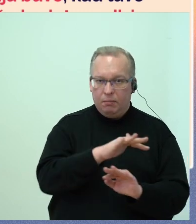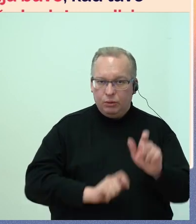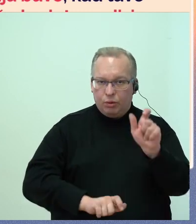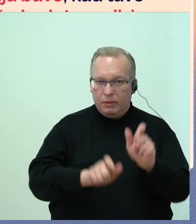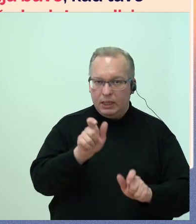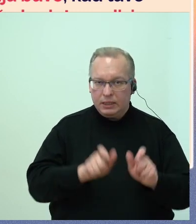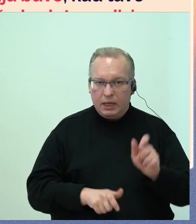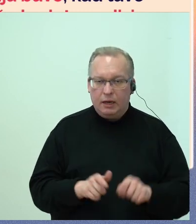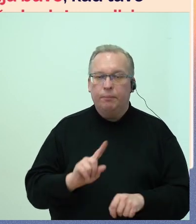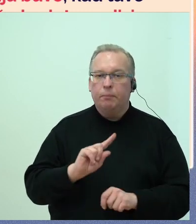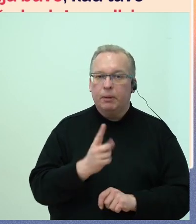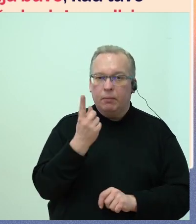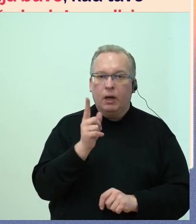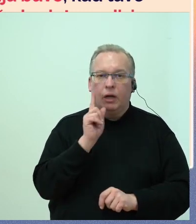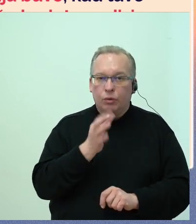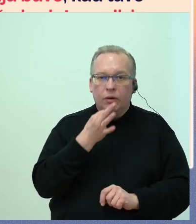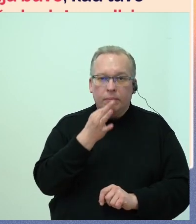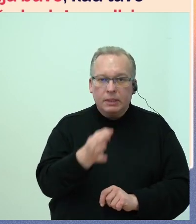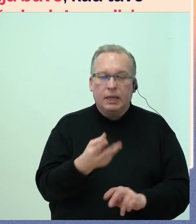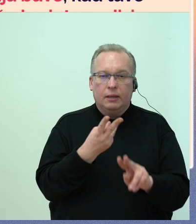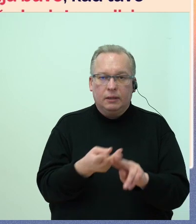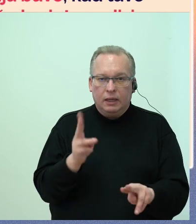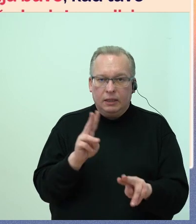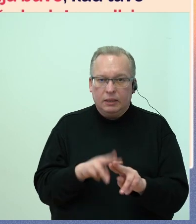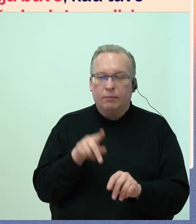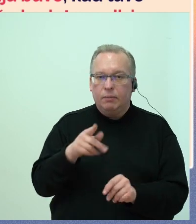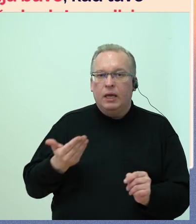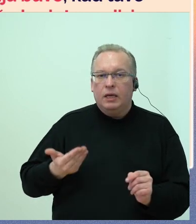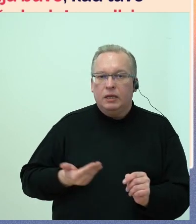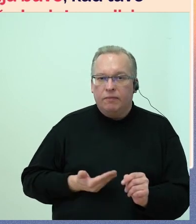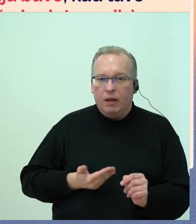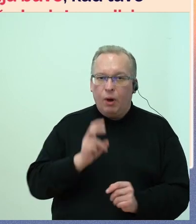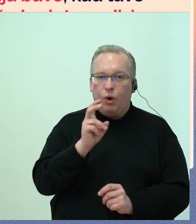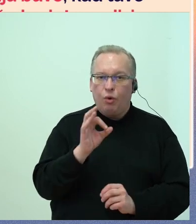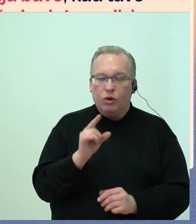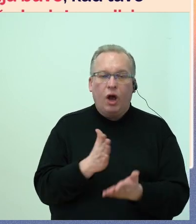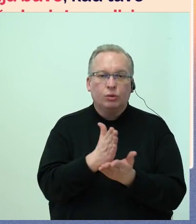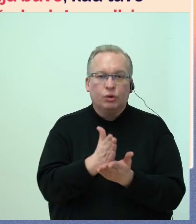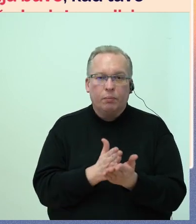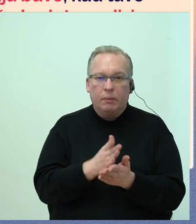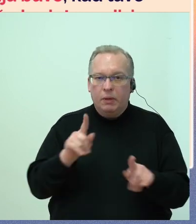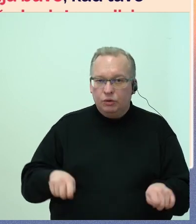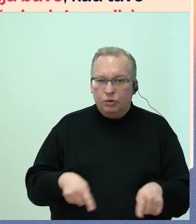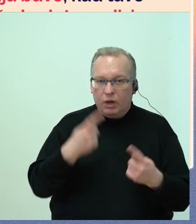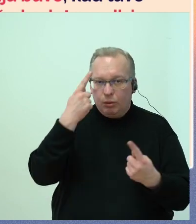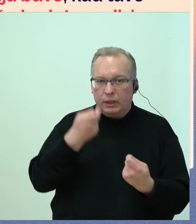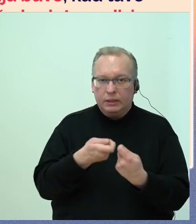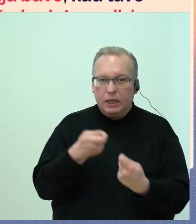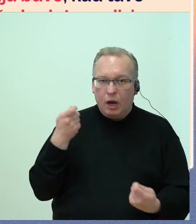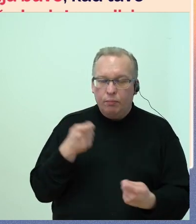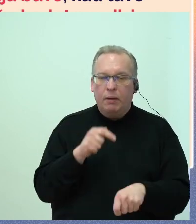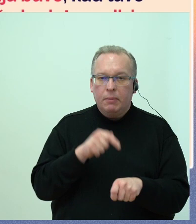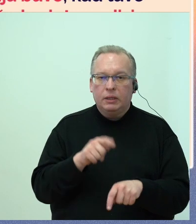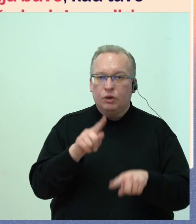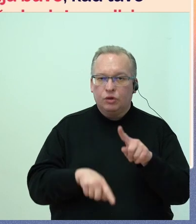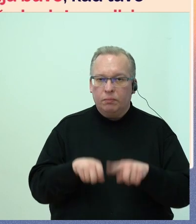ar ne. Tai pirmiausia, ką norime akcentuoti, tai tą gyvenimą su holokausto patirtimi ir tą sukeltą traumą ar ne patyrusių